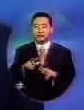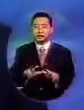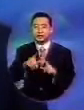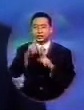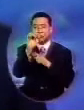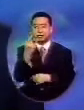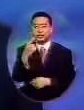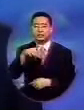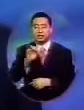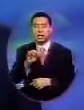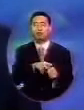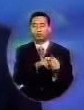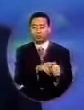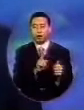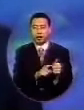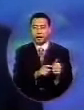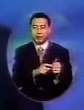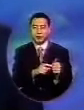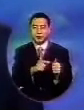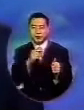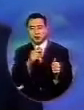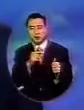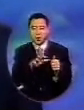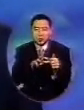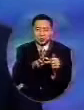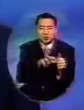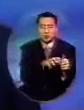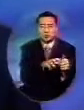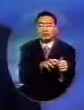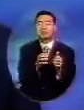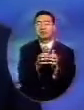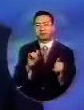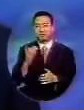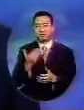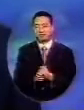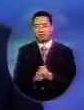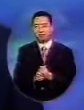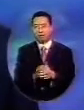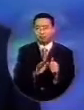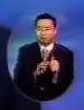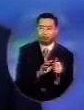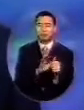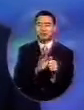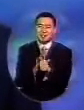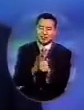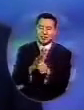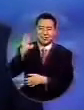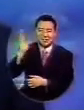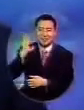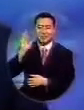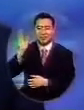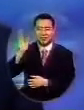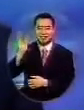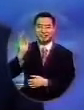저는 이제 이회창 후보의 팬이 되었습니다. 제가 이렇게 이 후보를 지지하면서 달리니까